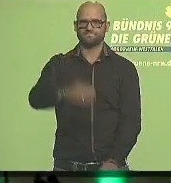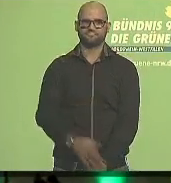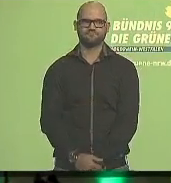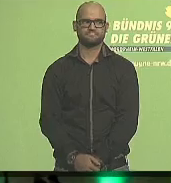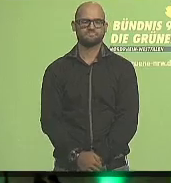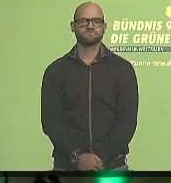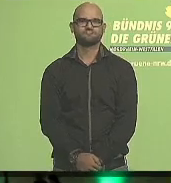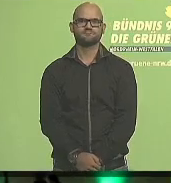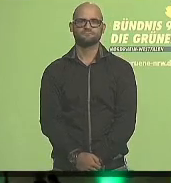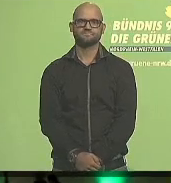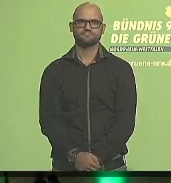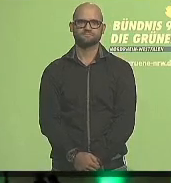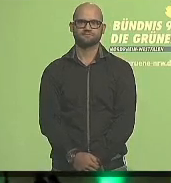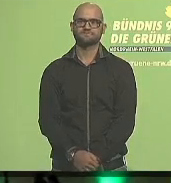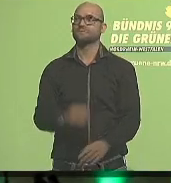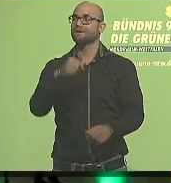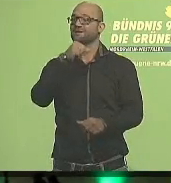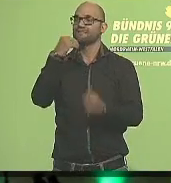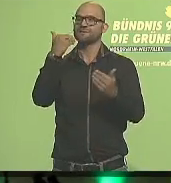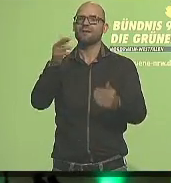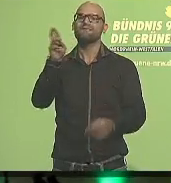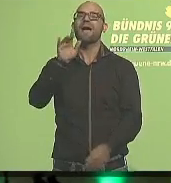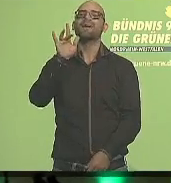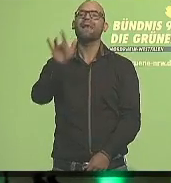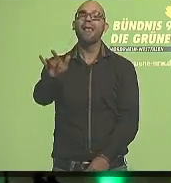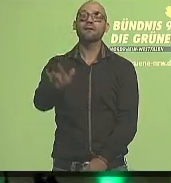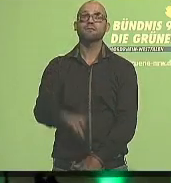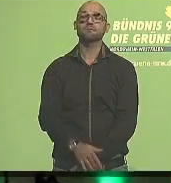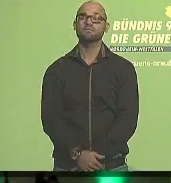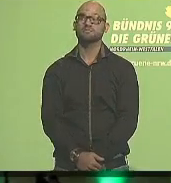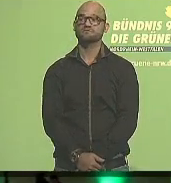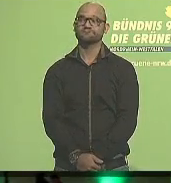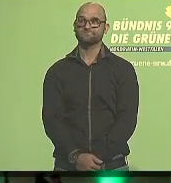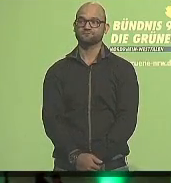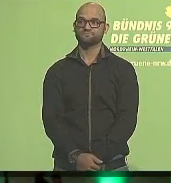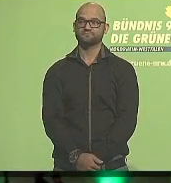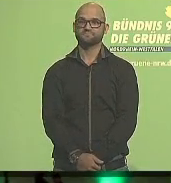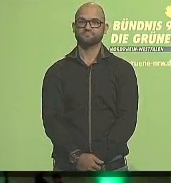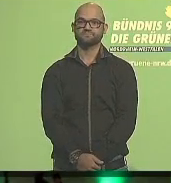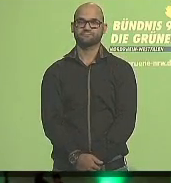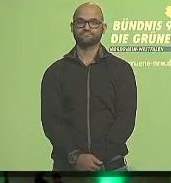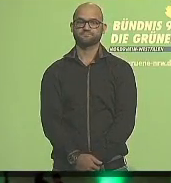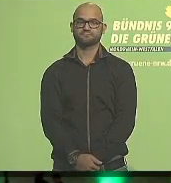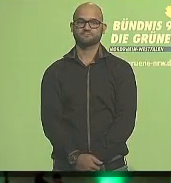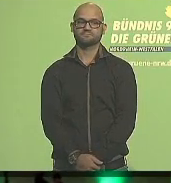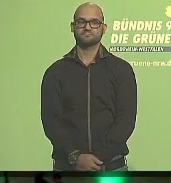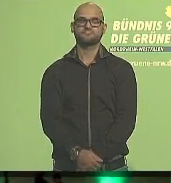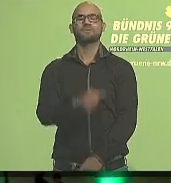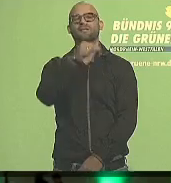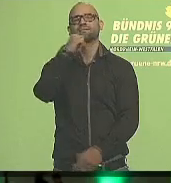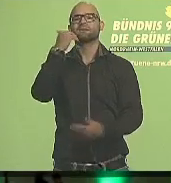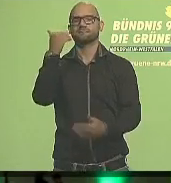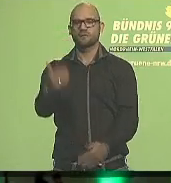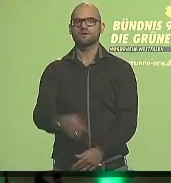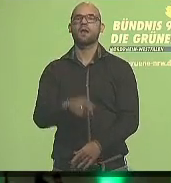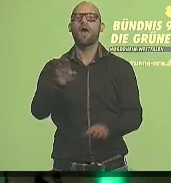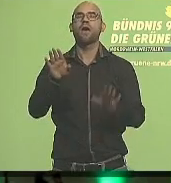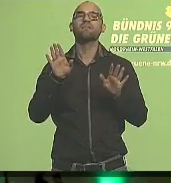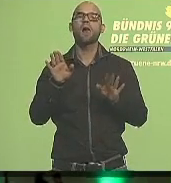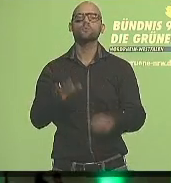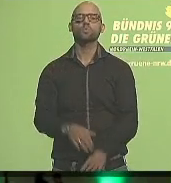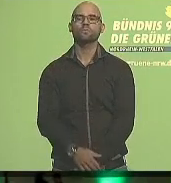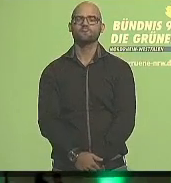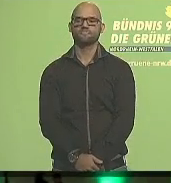Vielen Dank. Wer stimmt dagegen? Vielen Dank. Wer enthält